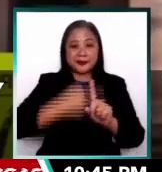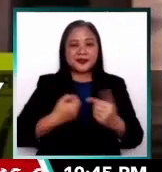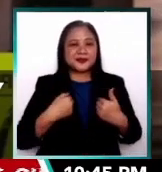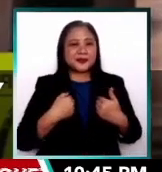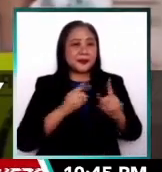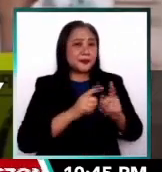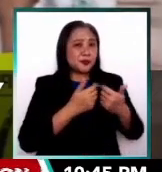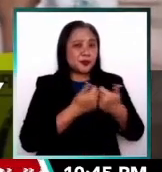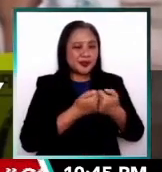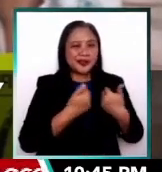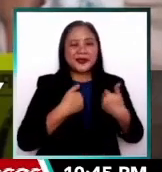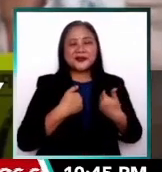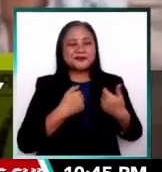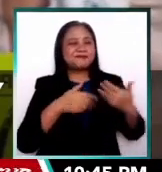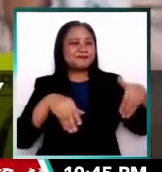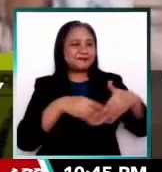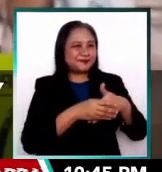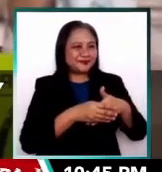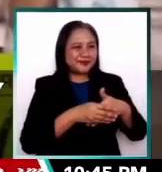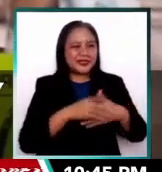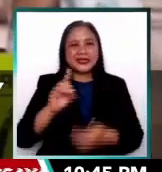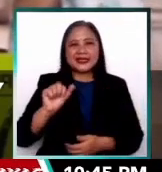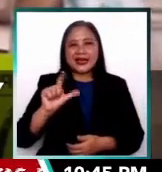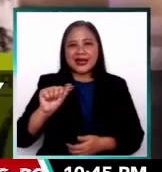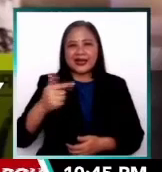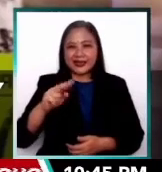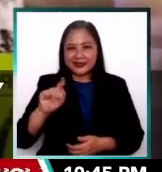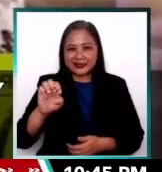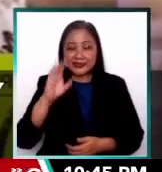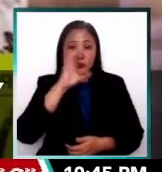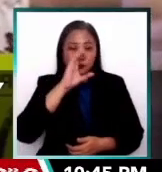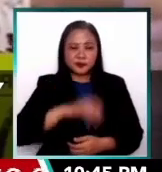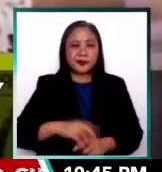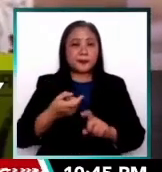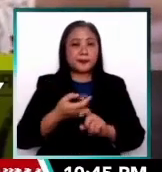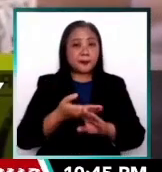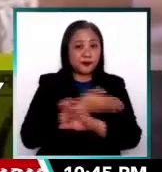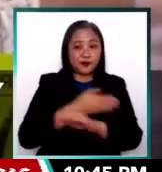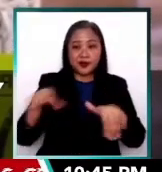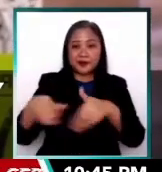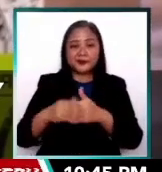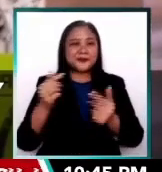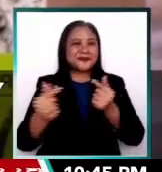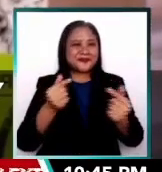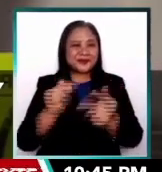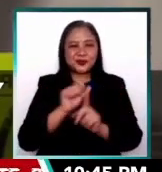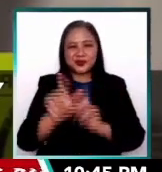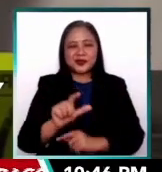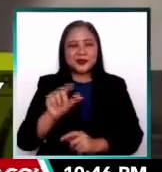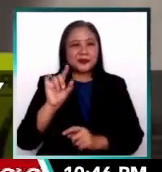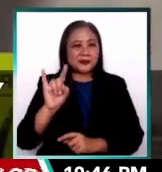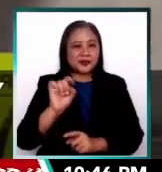ang nagpalitan ng I do sa Dalaguete, Cebu. Pero bago pa man ang big day, pinusuan na sa social media ang prenup